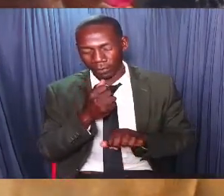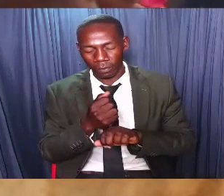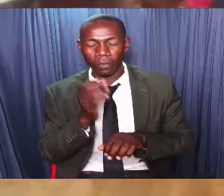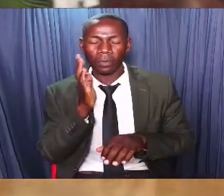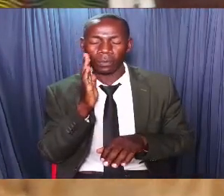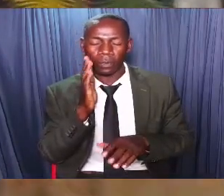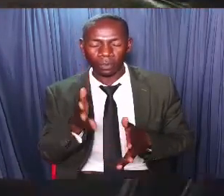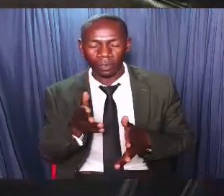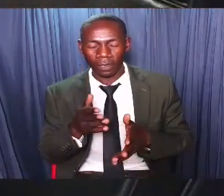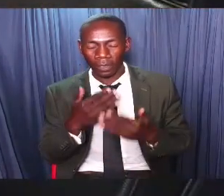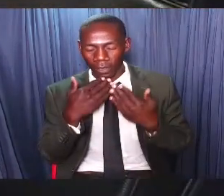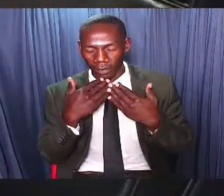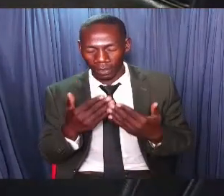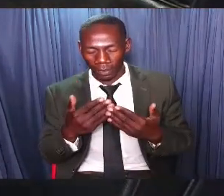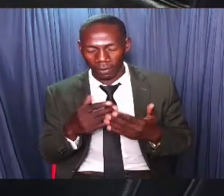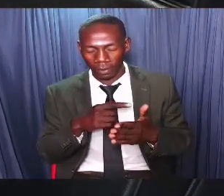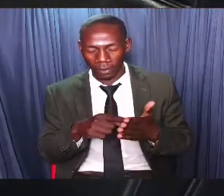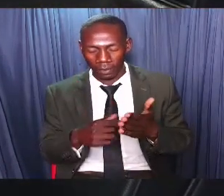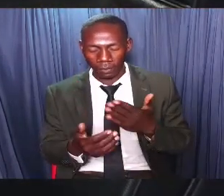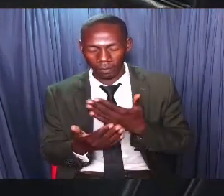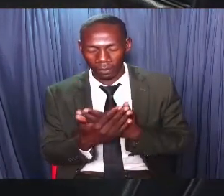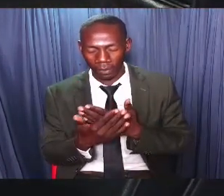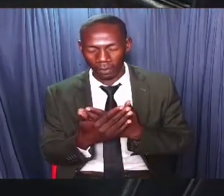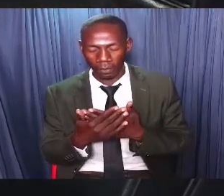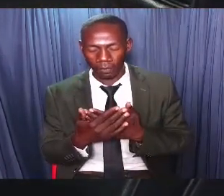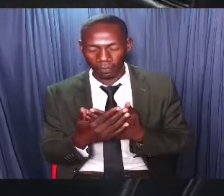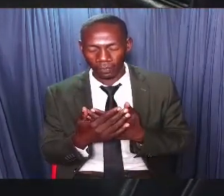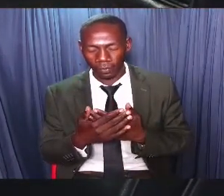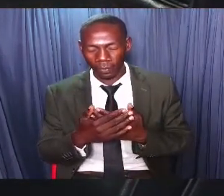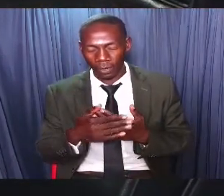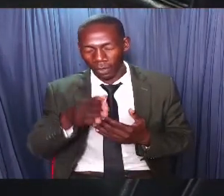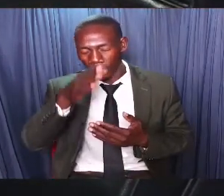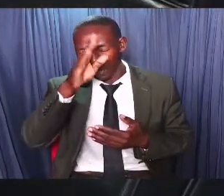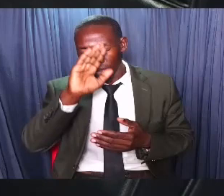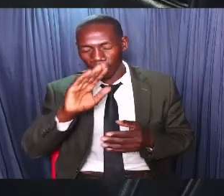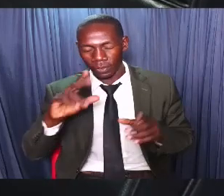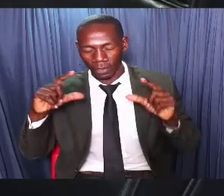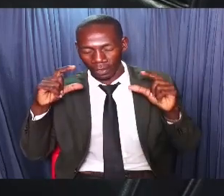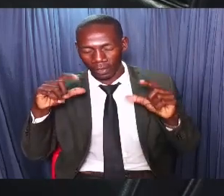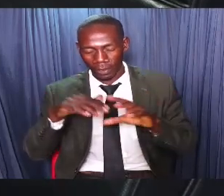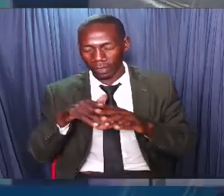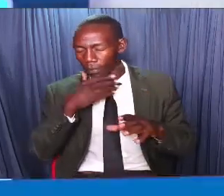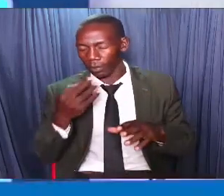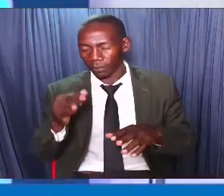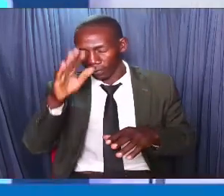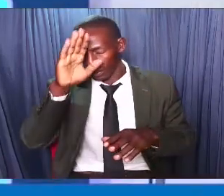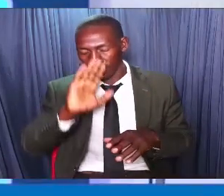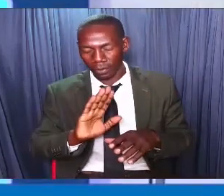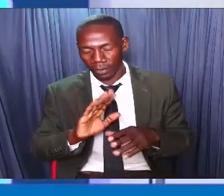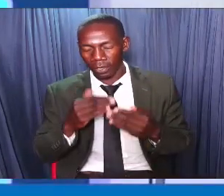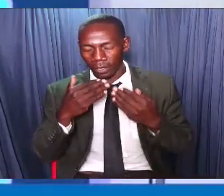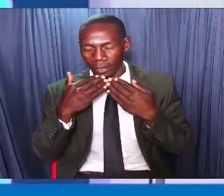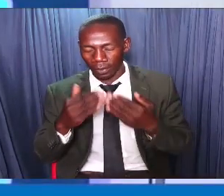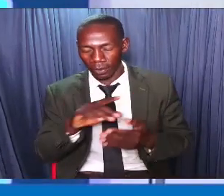mwanzilishi. Ninakushukuru Mungu wa pekee asubuhi ya leo. Mungu uliye mkuu ndani ya mtumishi wako.